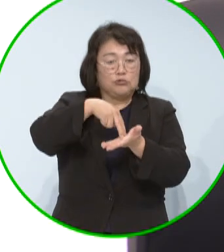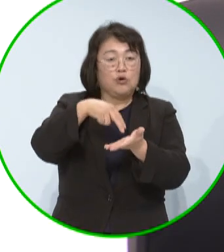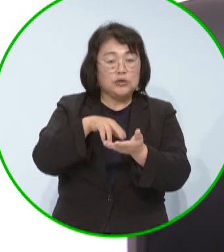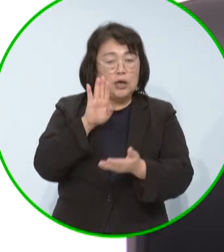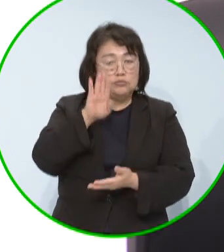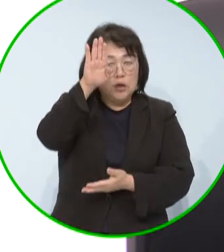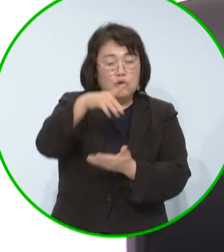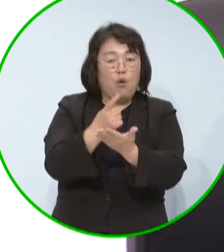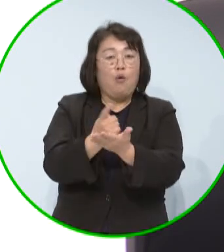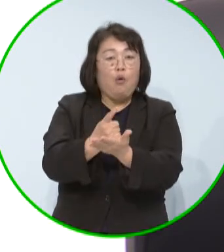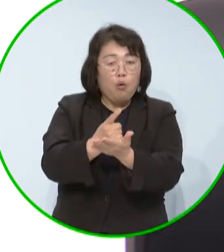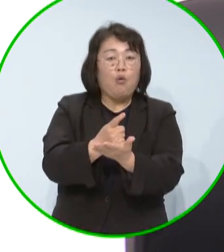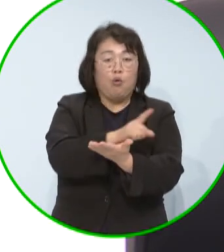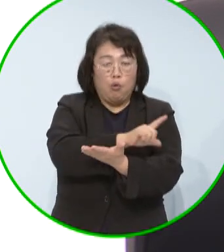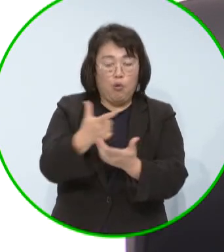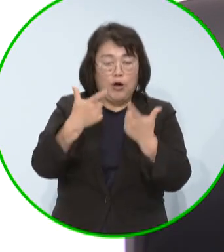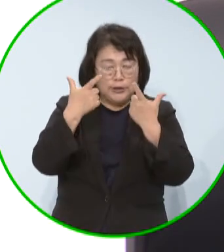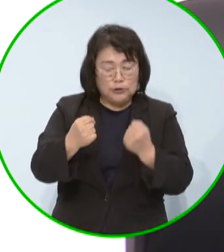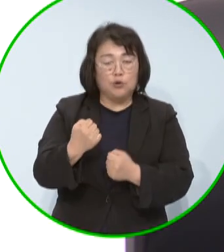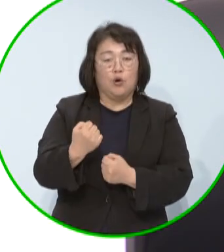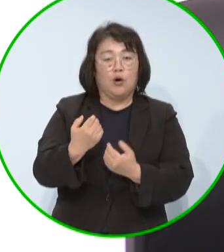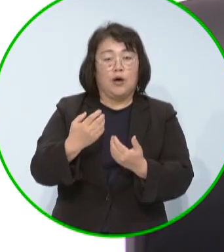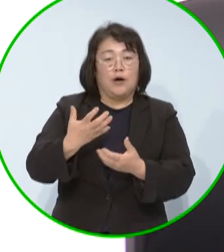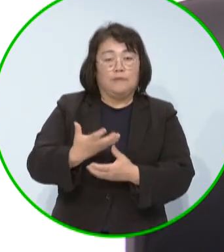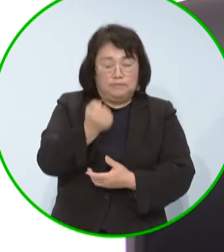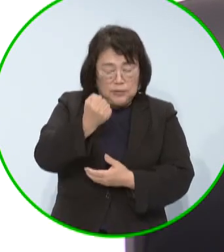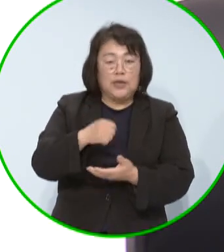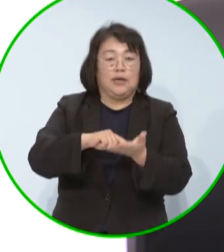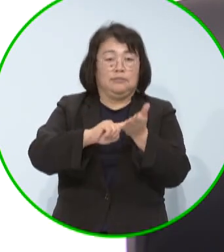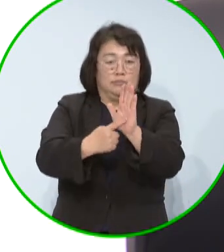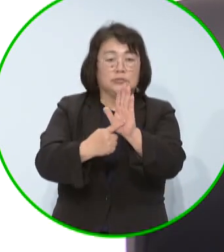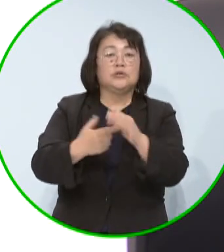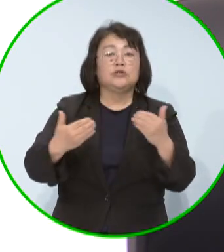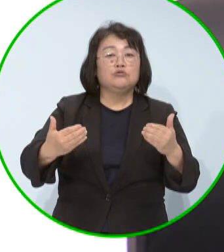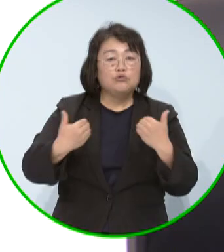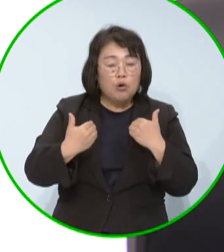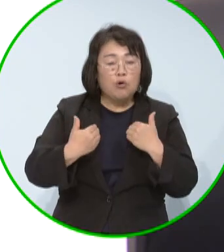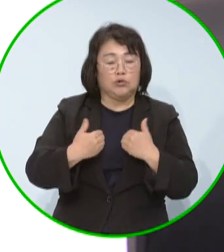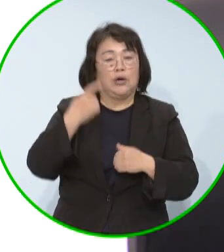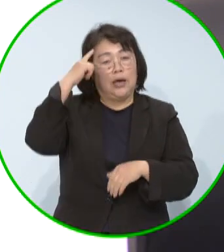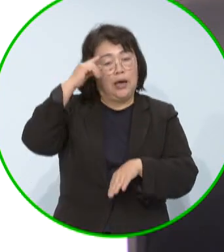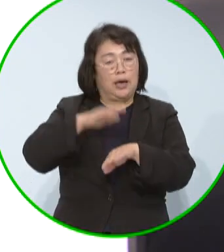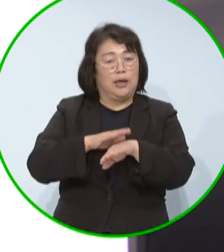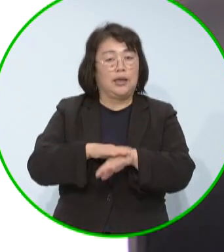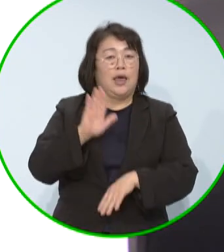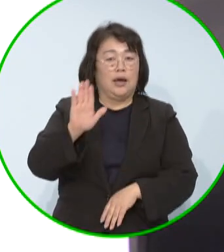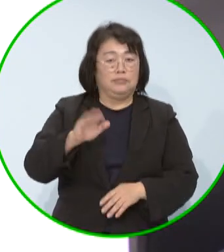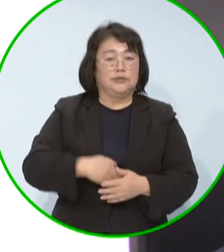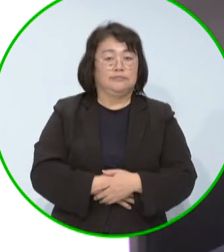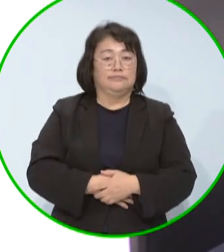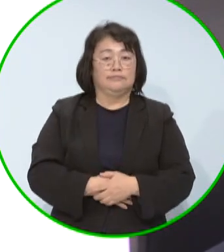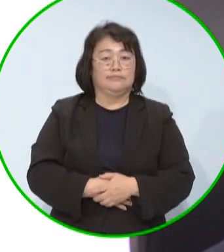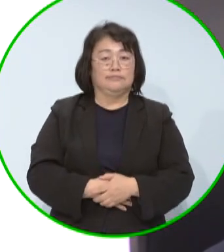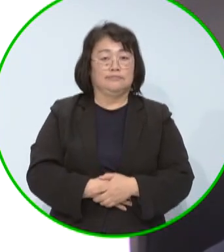向かうべき方向を示して力強いメッセージを発信していくべきと考えております